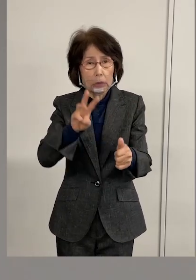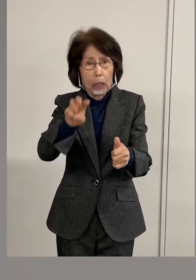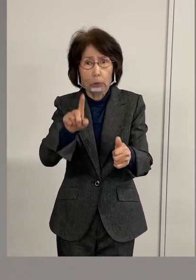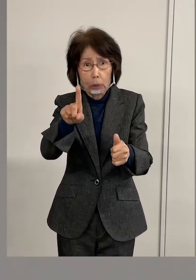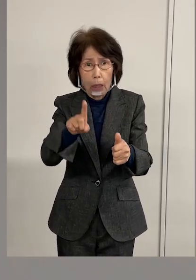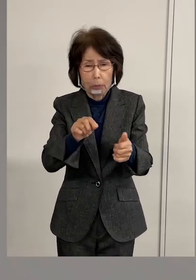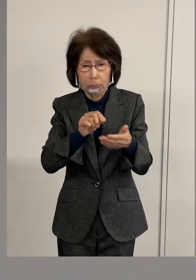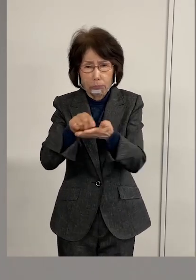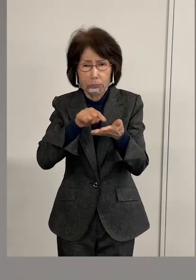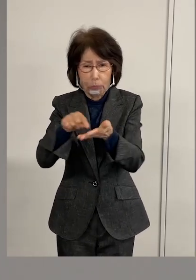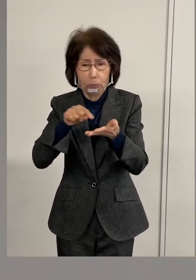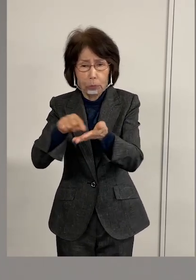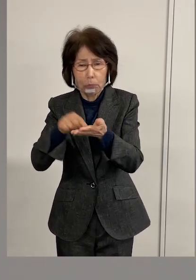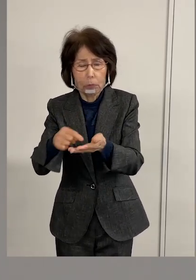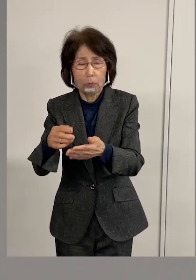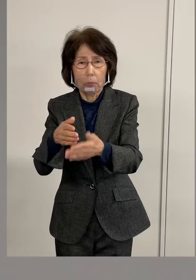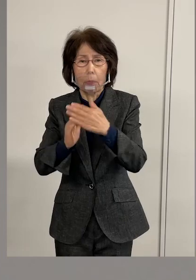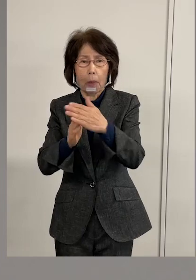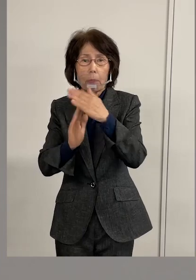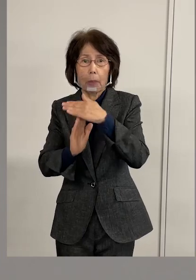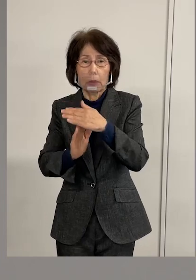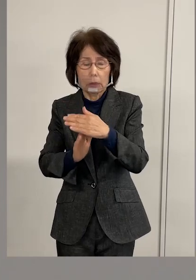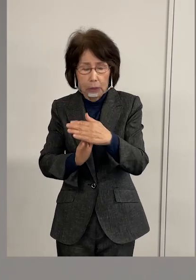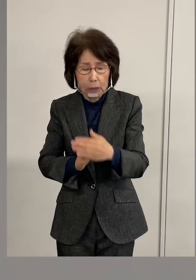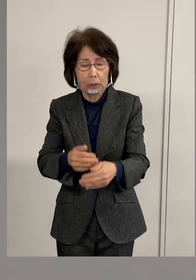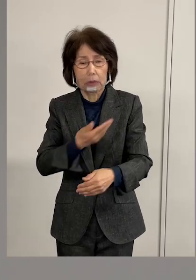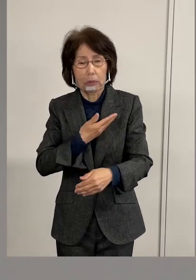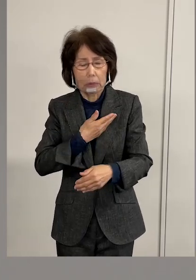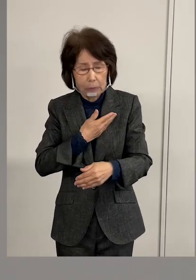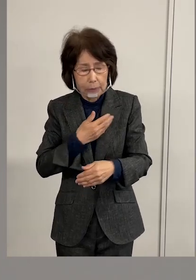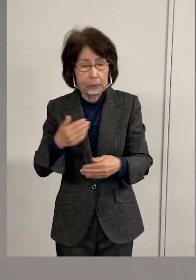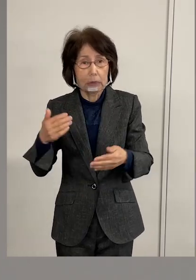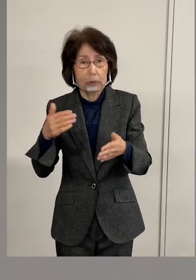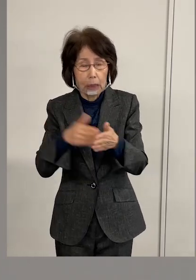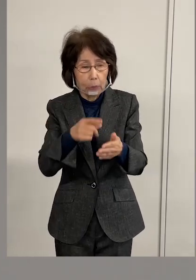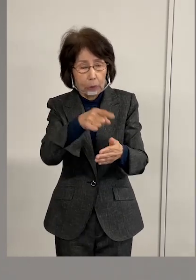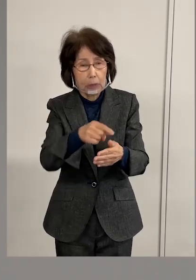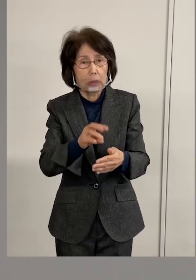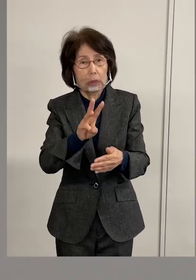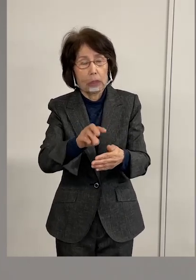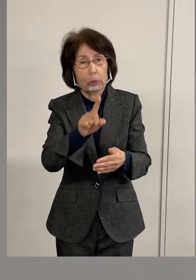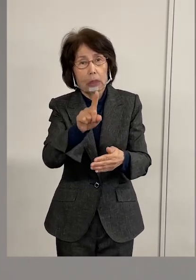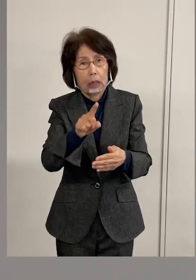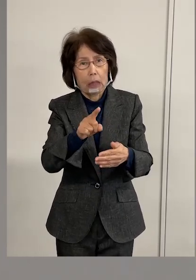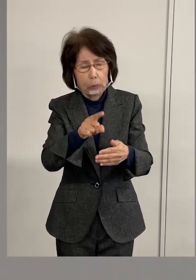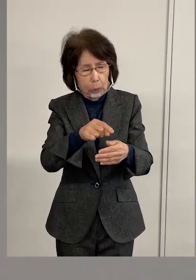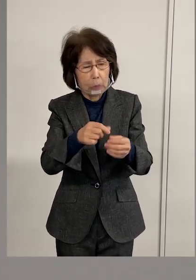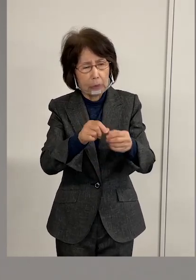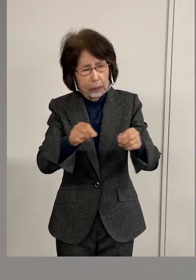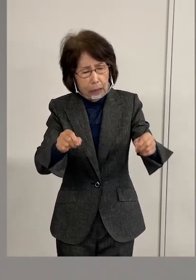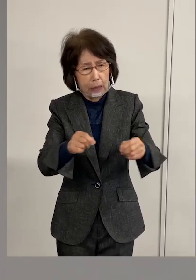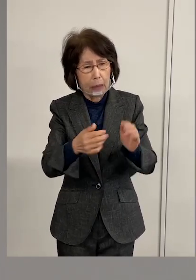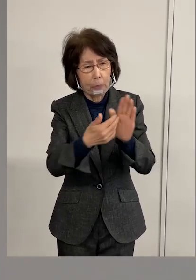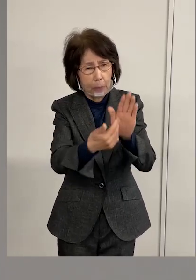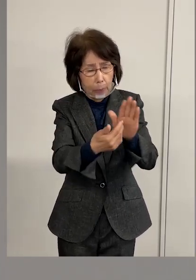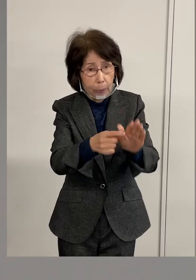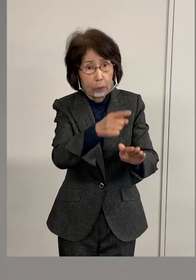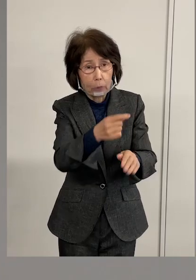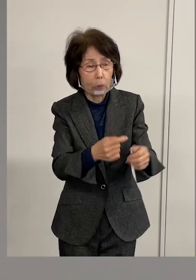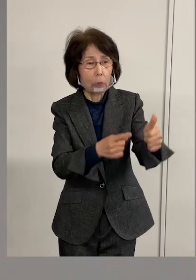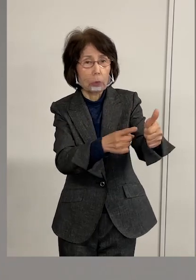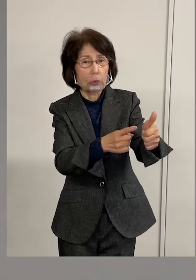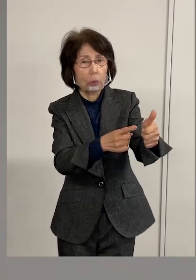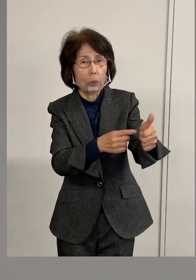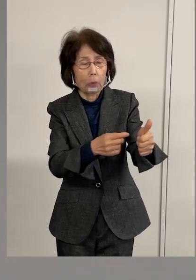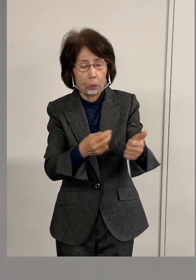31回目の、陽性があった時も最後受けたというふうに言ってたんですが、そういう状況で逼迫している状況は、まあ、一